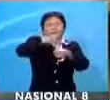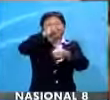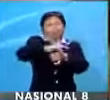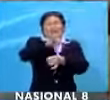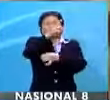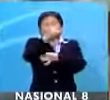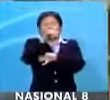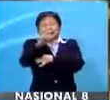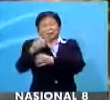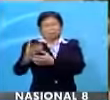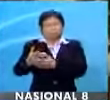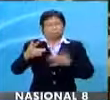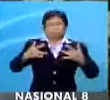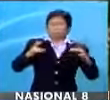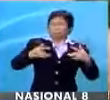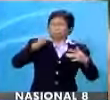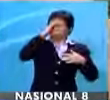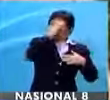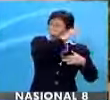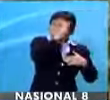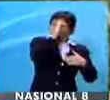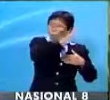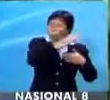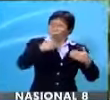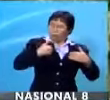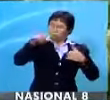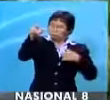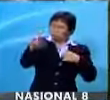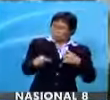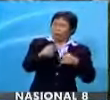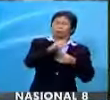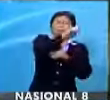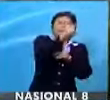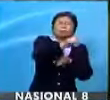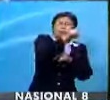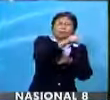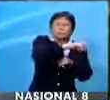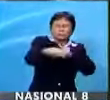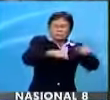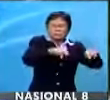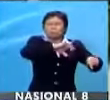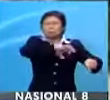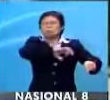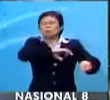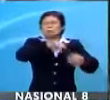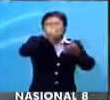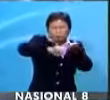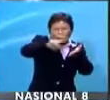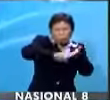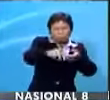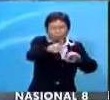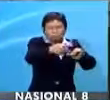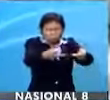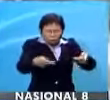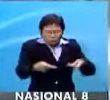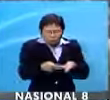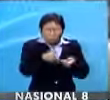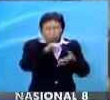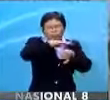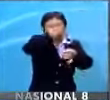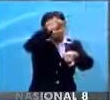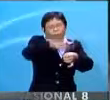Sri Khalid turut menyanggah dakwaan sesetengah pihak yang mempersoal kehadiran dan tindakan polis memeriksa kawasan terlibat